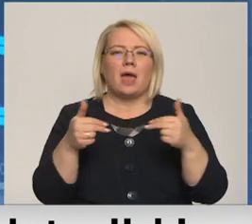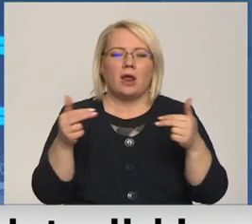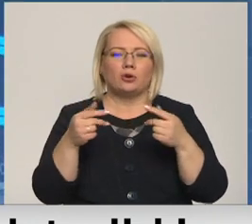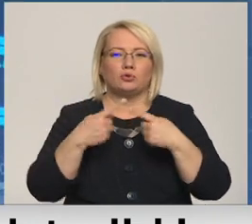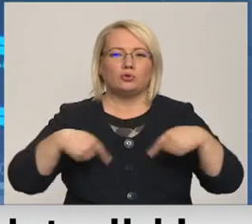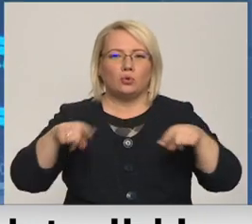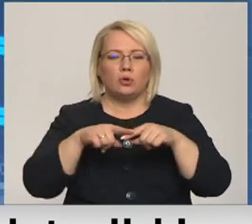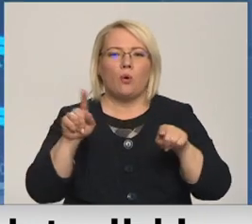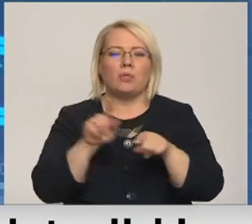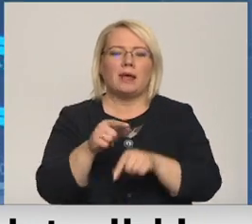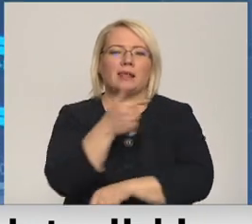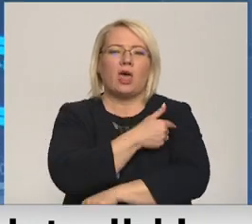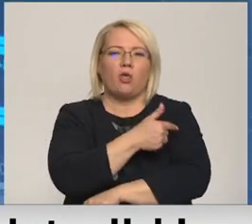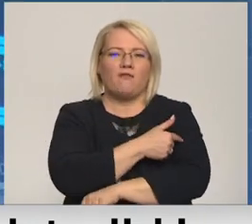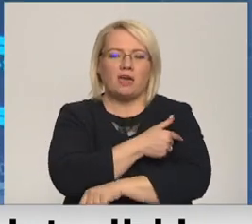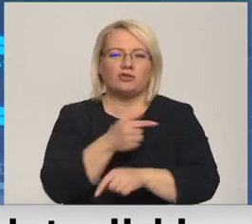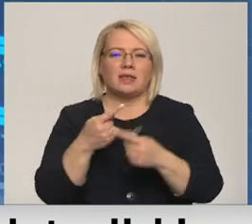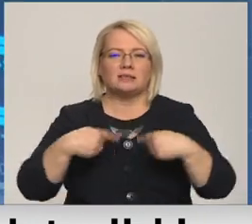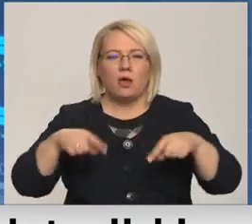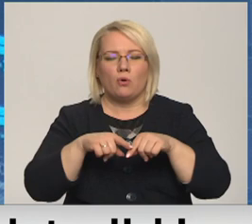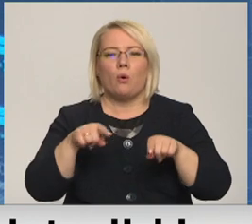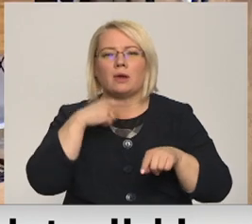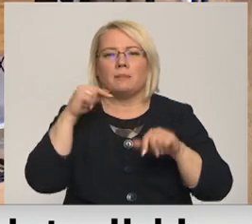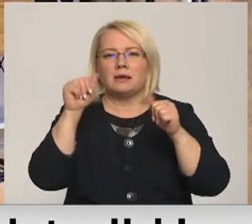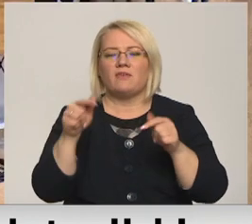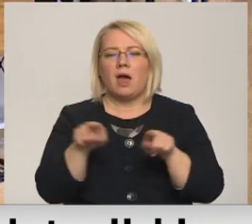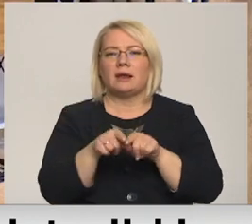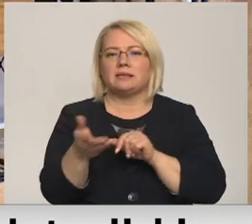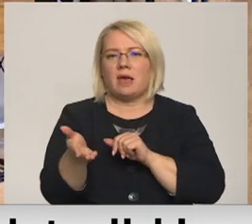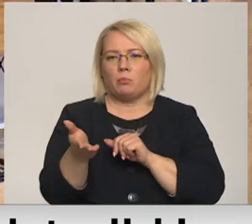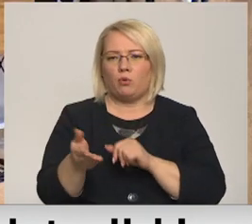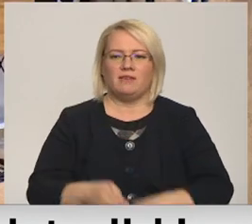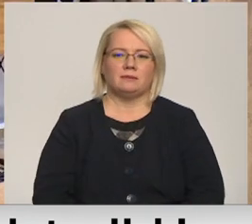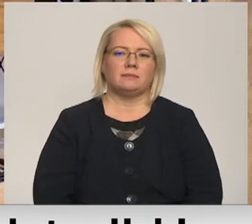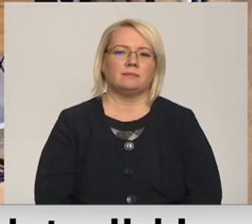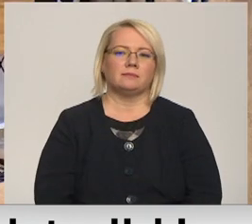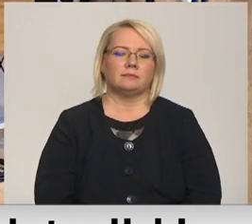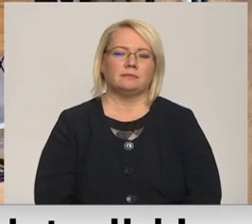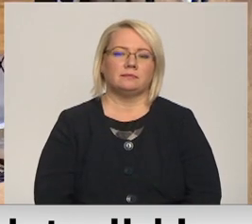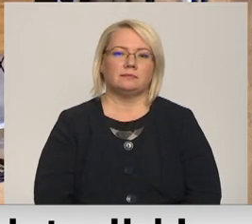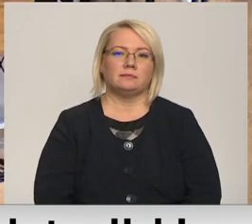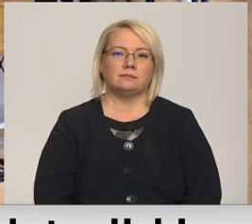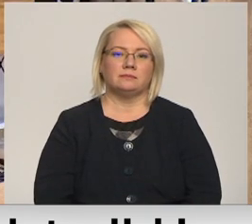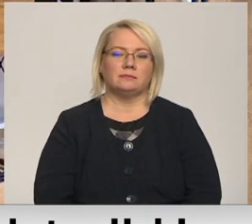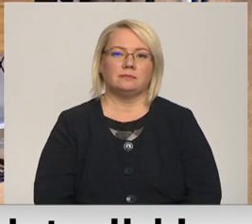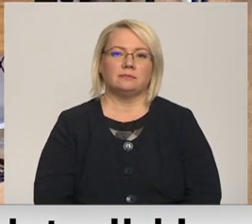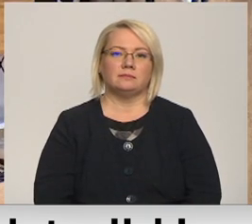topa arī tetuvēšanas salons un ir ieceras par ceptuves izveidi. Ausmas Prukta Andrejs Mažāns, Latgals regionālā televīzija.